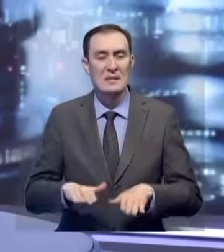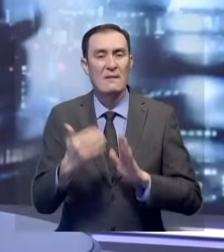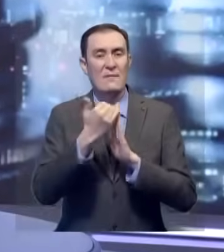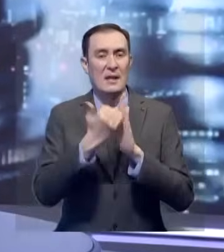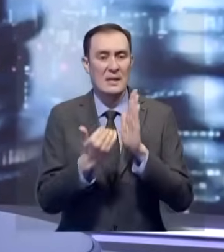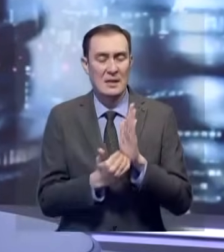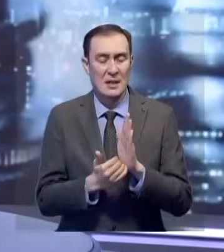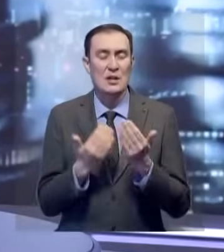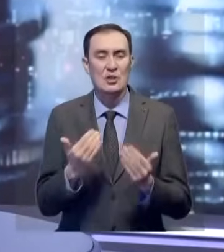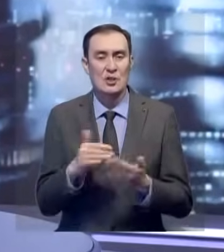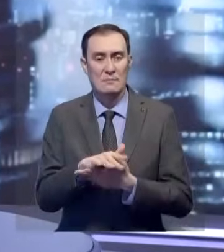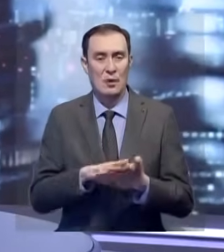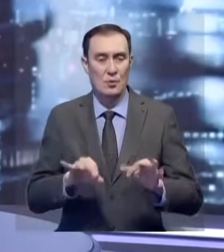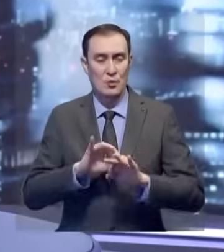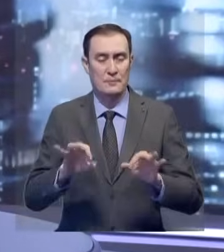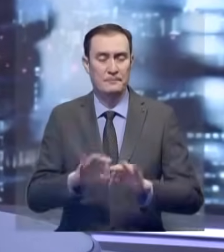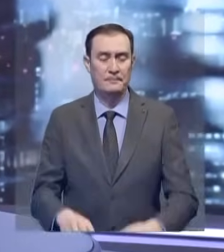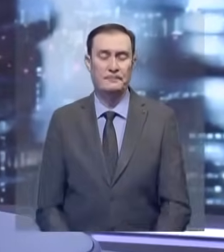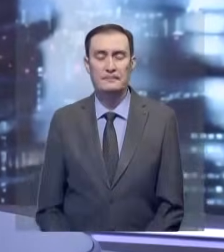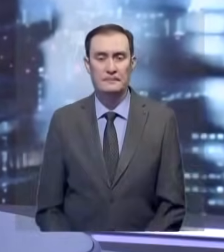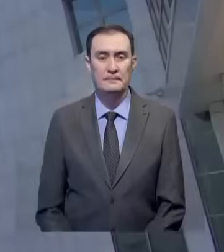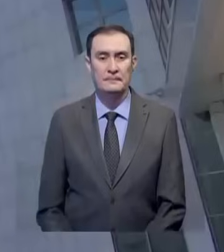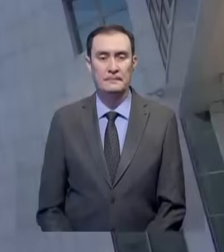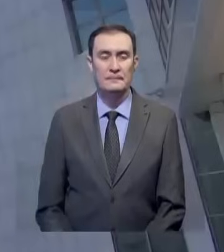место в рейтинге. Тимур Сапар расскажет подробнее.